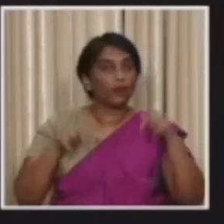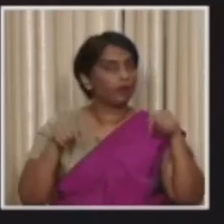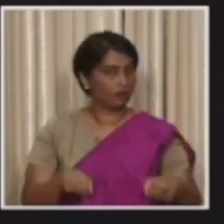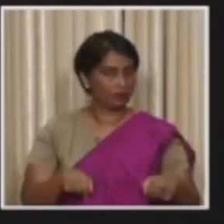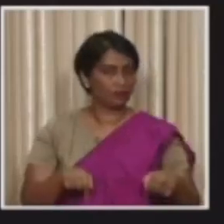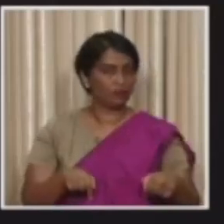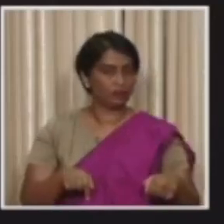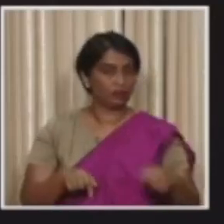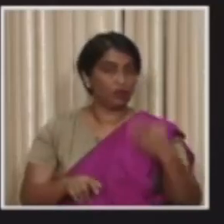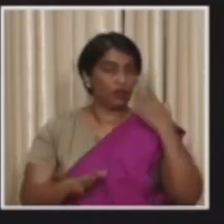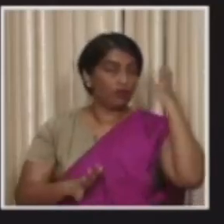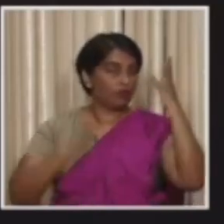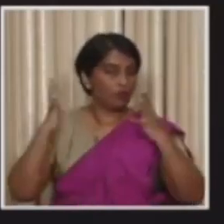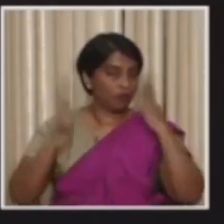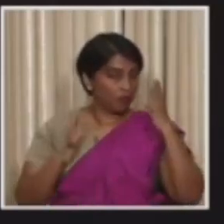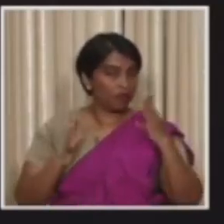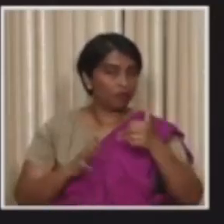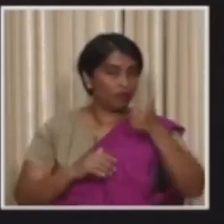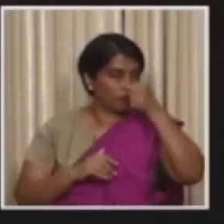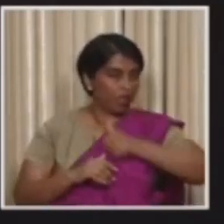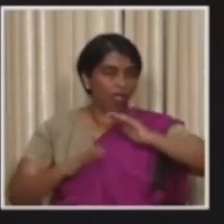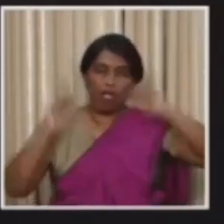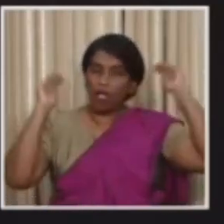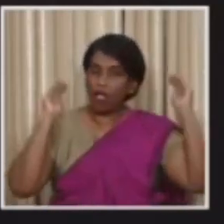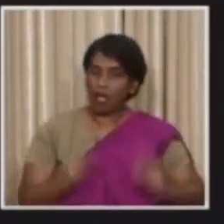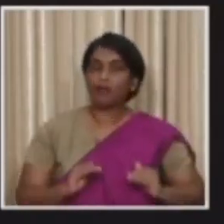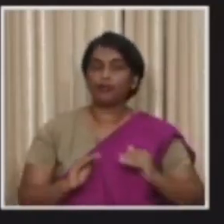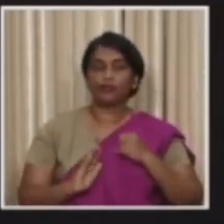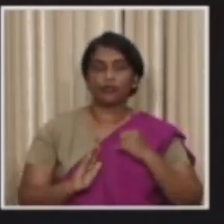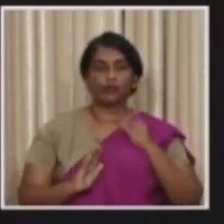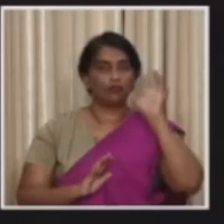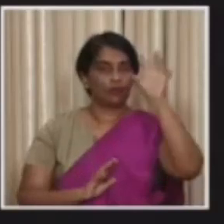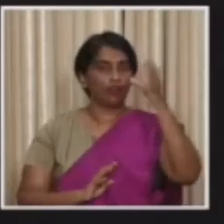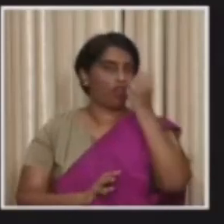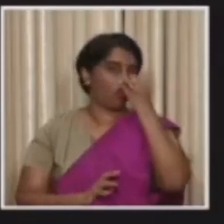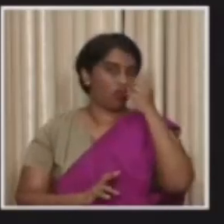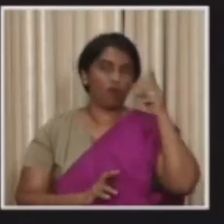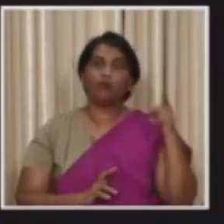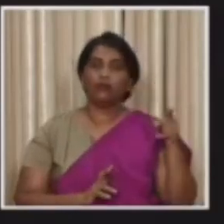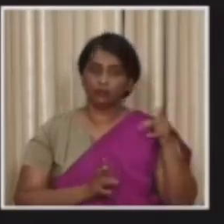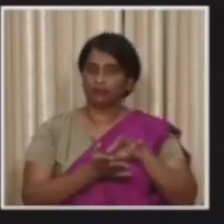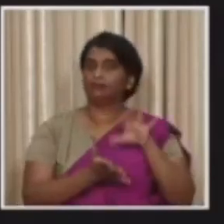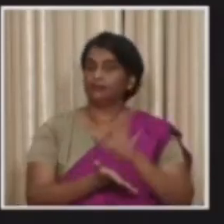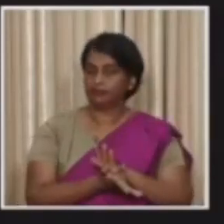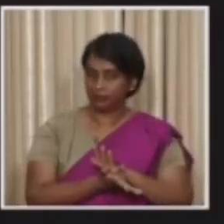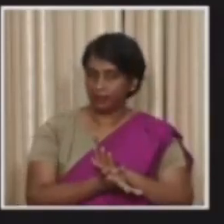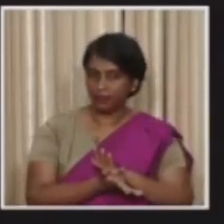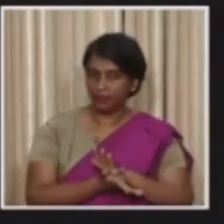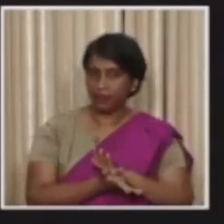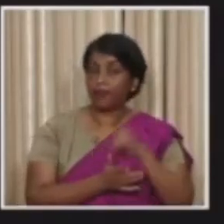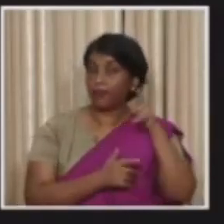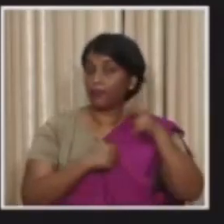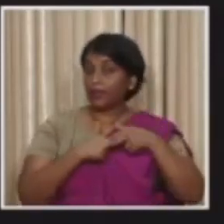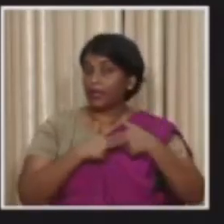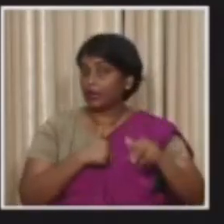වනකොට ලෝකයේ දූෂණය අඩුම රටක් හැටියට හොංකොං රාජධානිය පත් වෙලා තියෙනවා. ඒකට